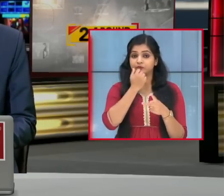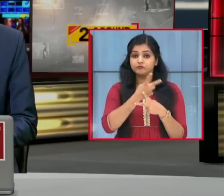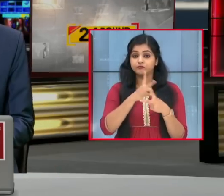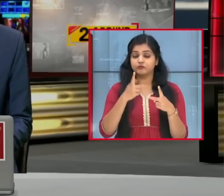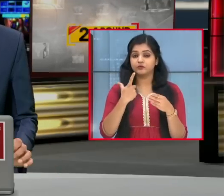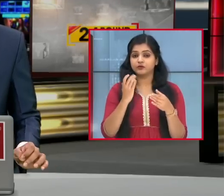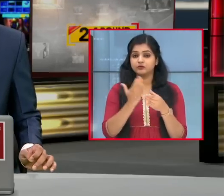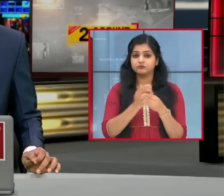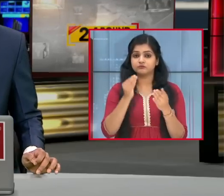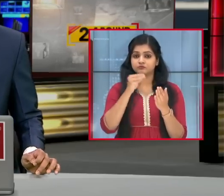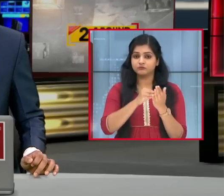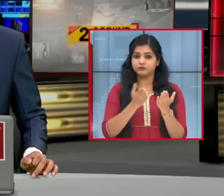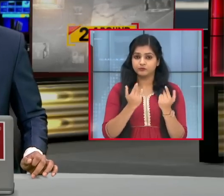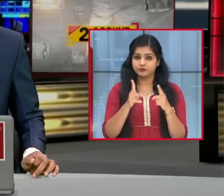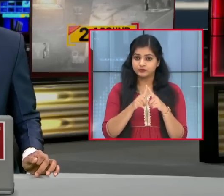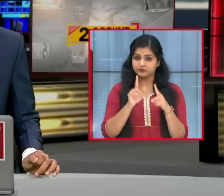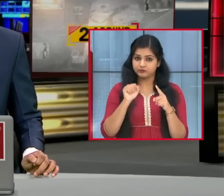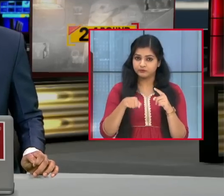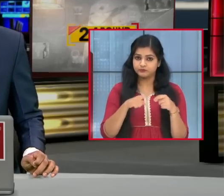ചുമത്താവുന്ന ഒരു കേസല്ലേ ഇതാ?